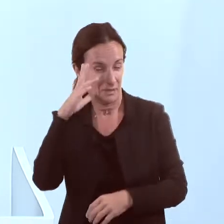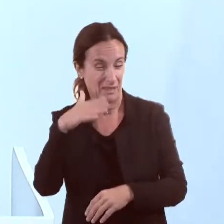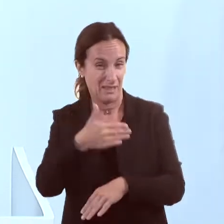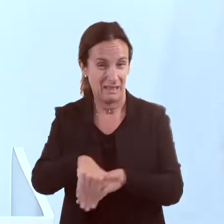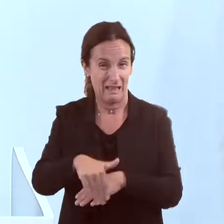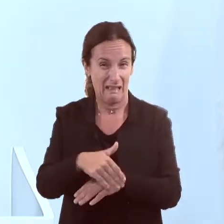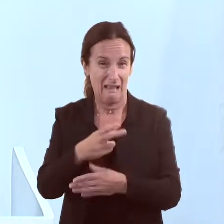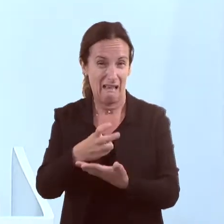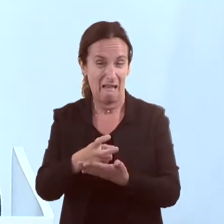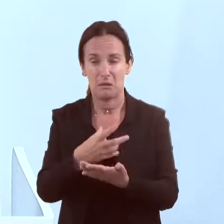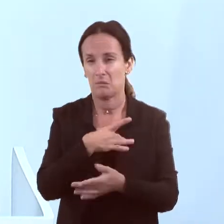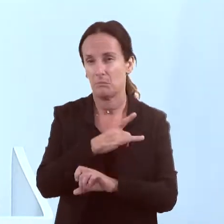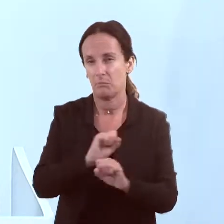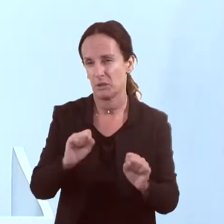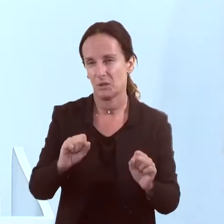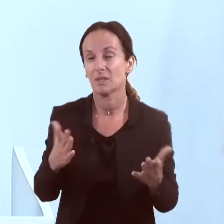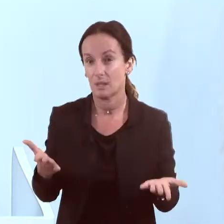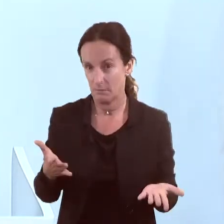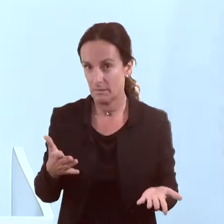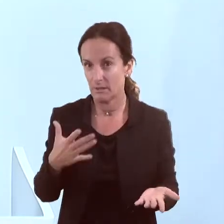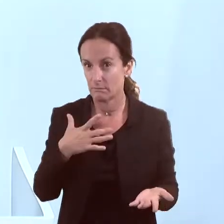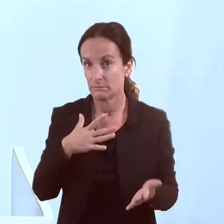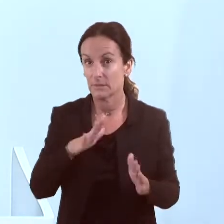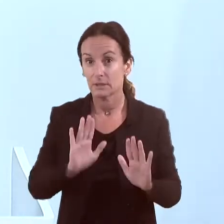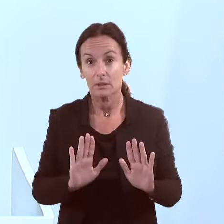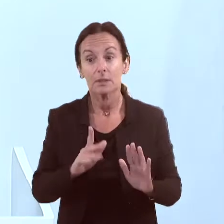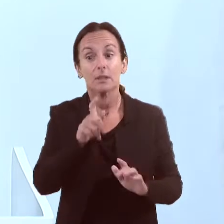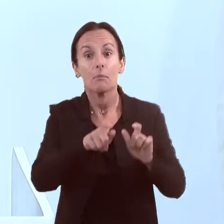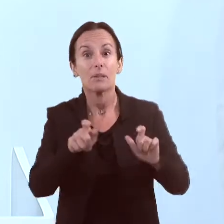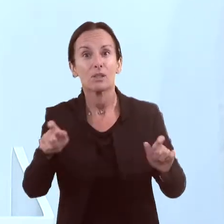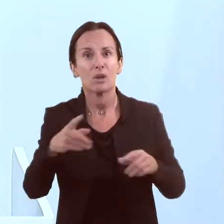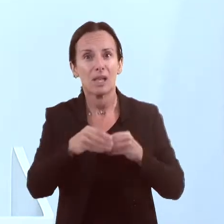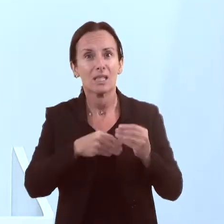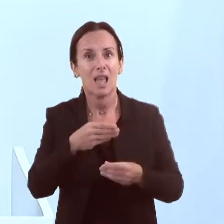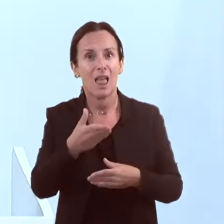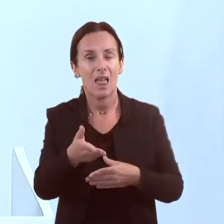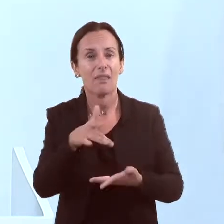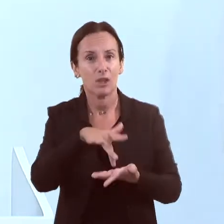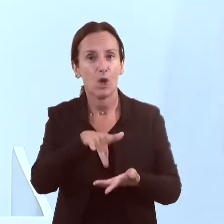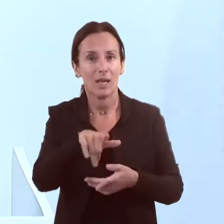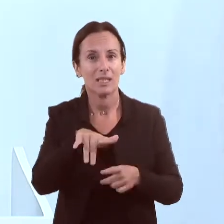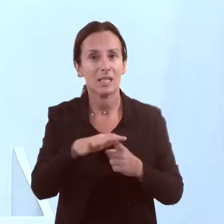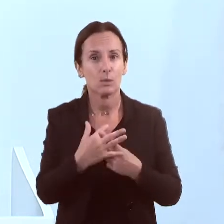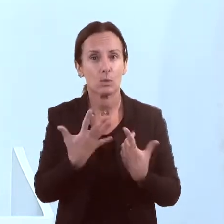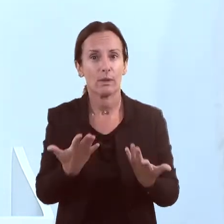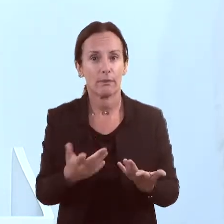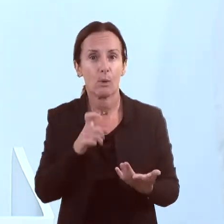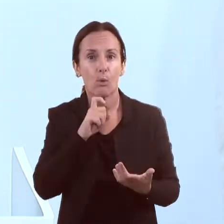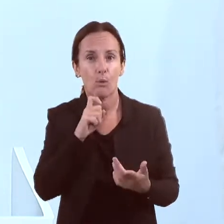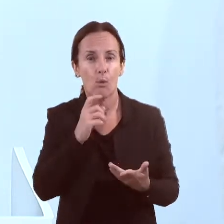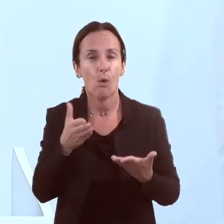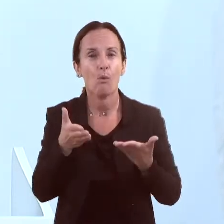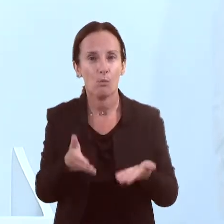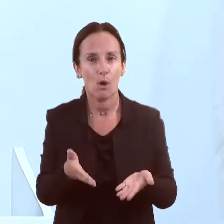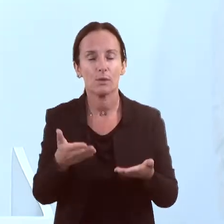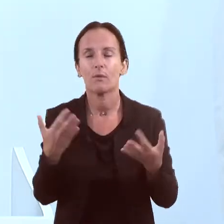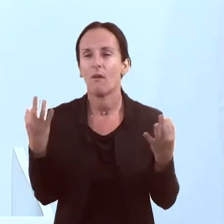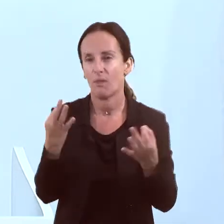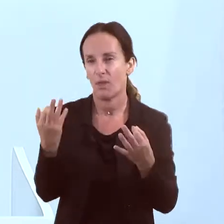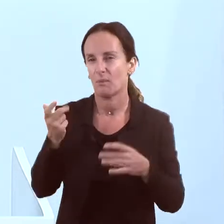en funció de les seves necessitats i mancances. I per fer aquesta feina fa falta coordinar juntament amb professionals que tenen